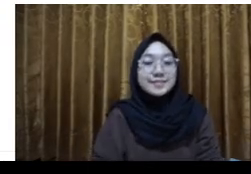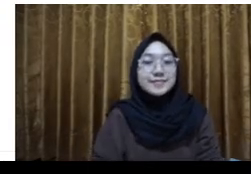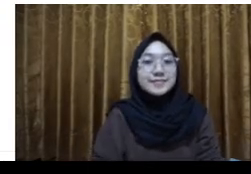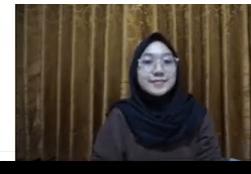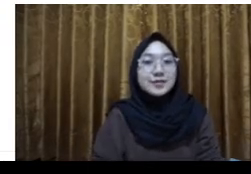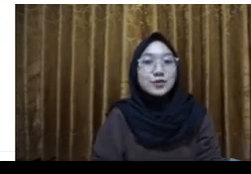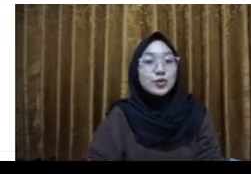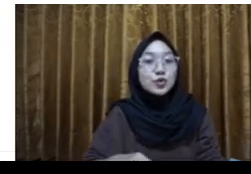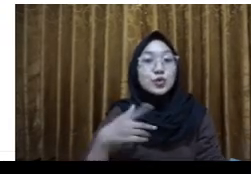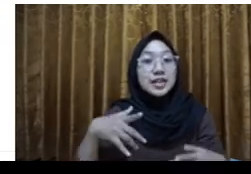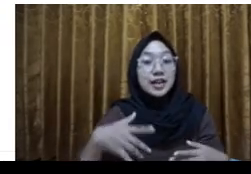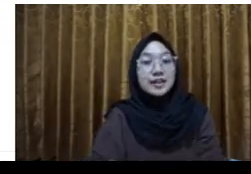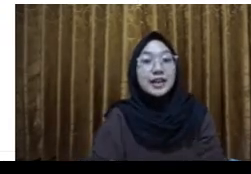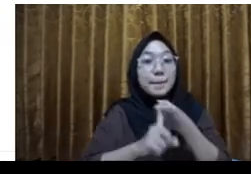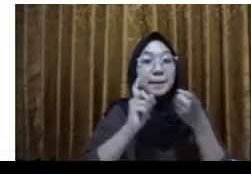file ini ya.